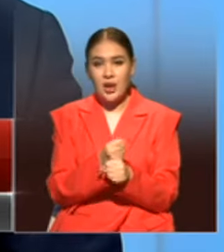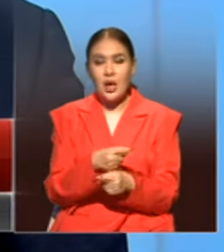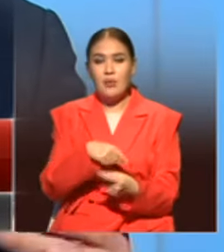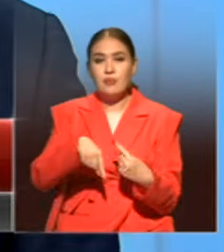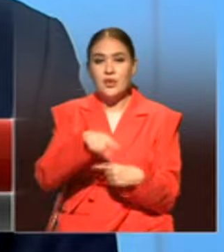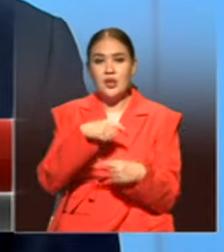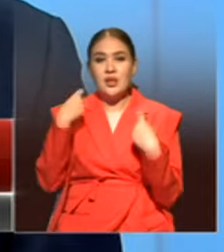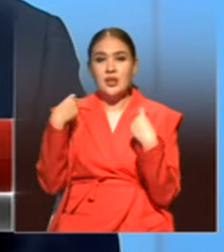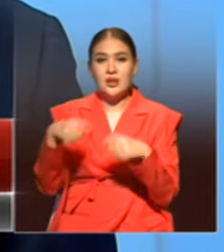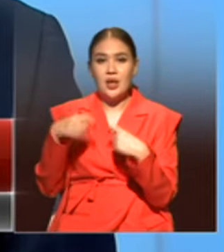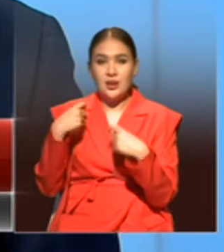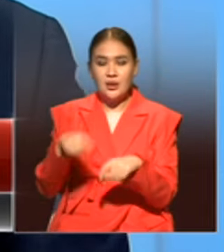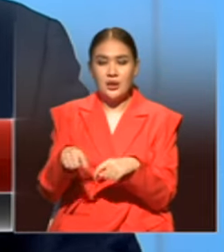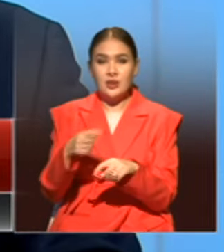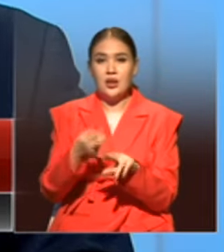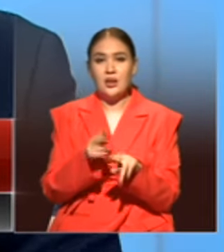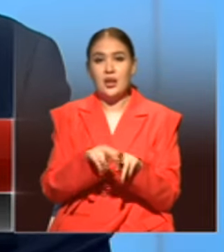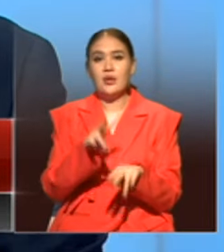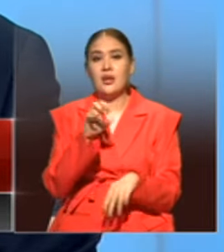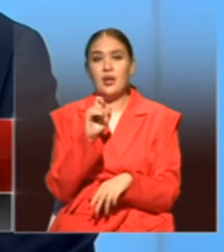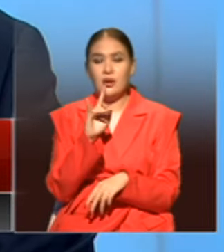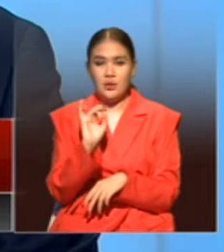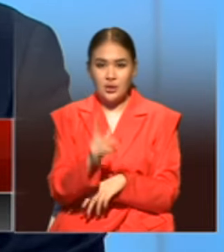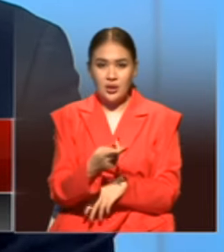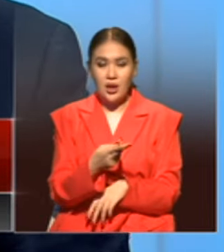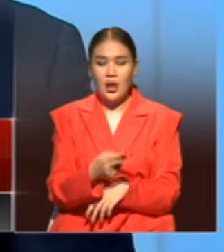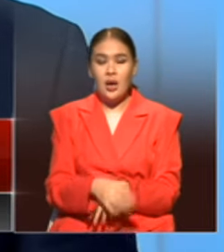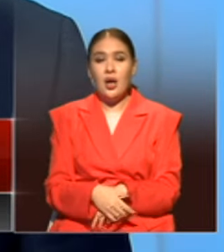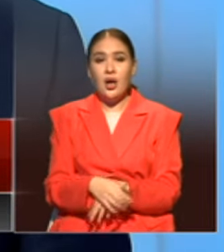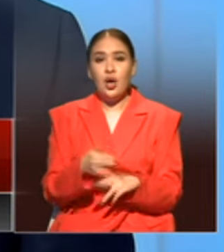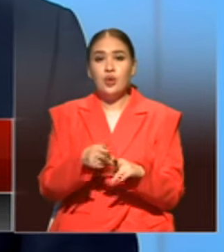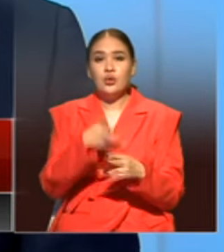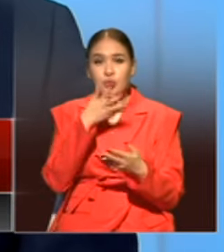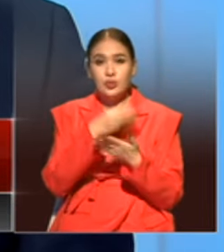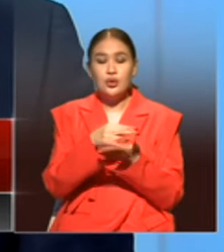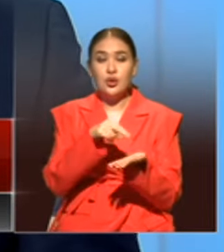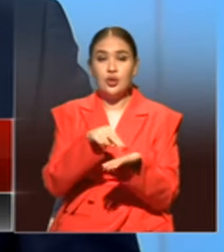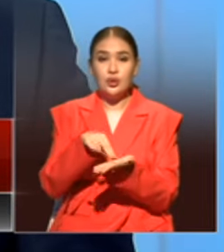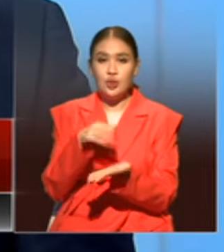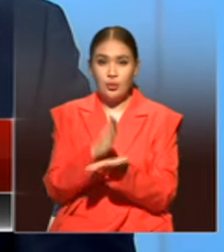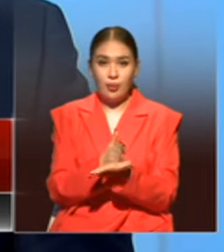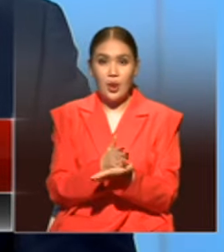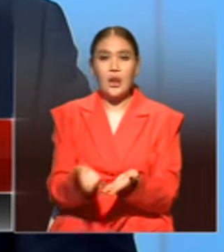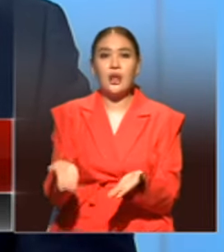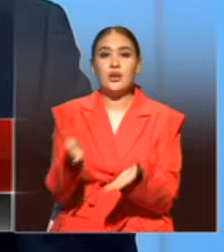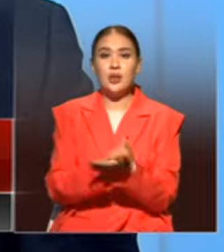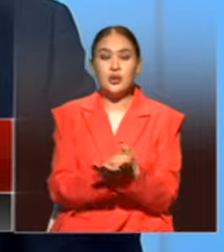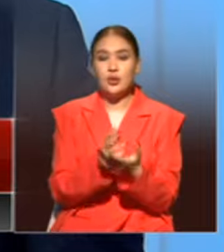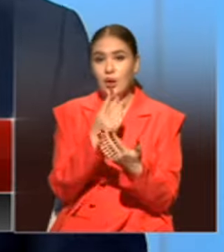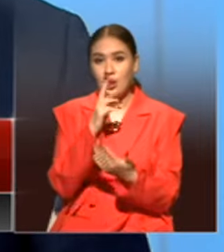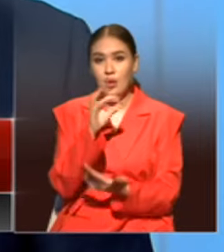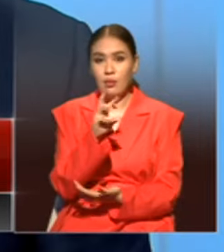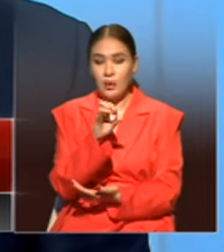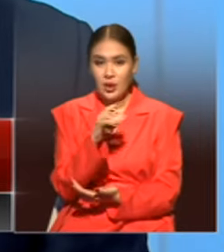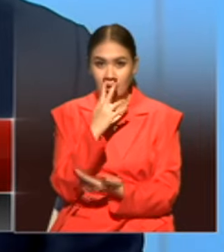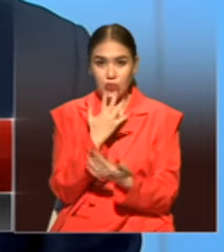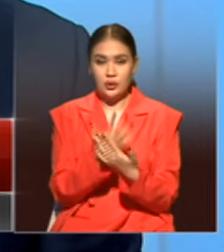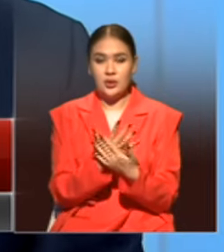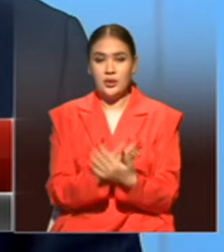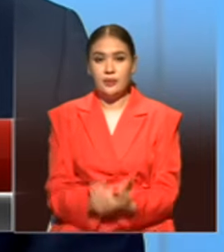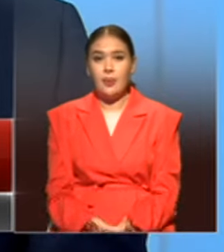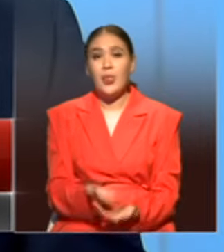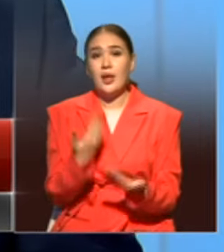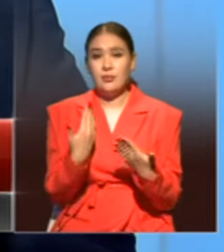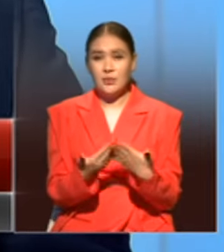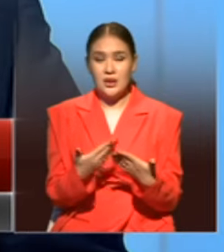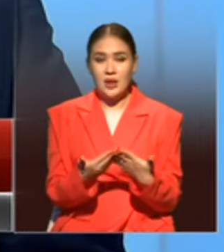Бұл жаңа нарықтық жағдай, бұл өзінде құны бар, оны тапсыру арқылы табыс көзін алады осы компаниялар. Ол мысалға